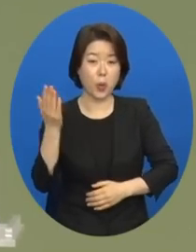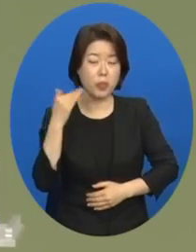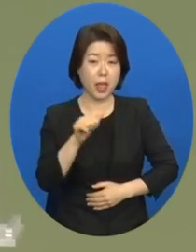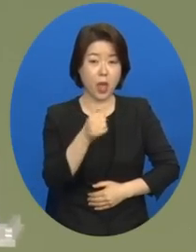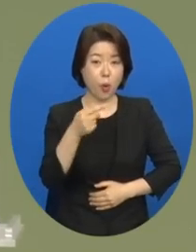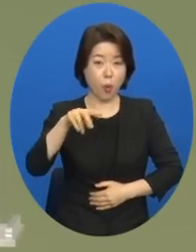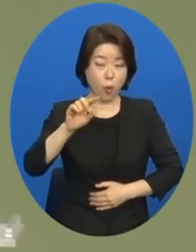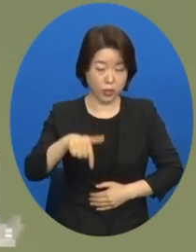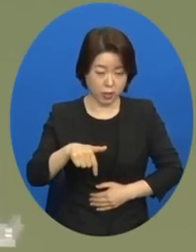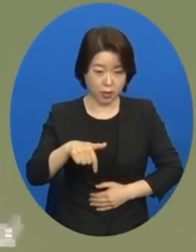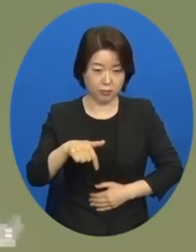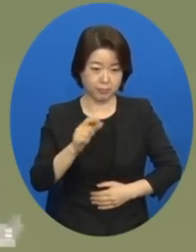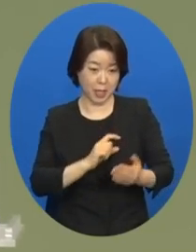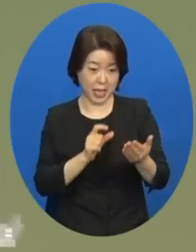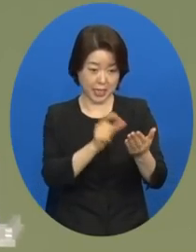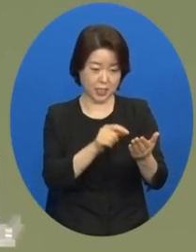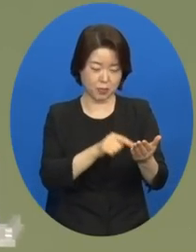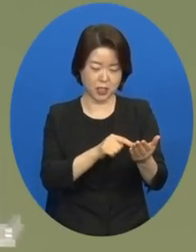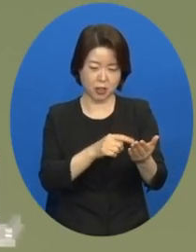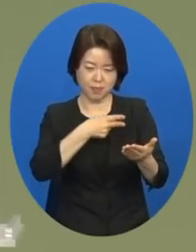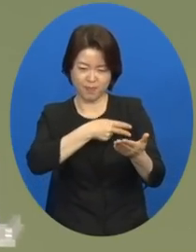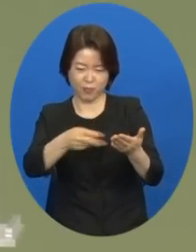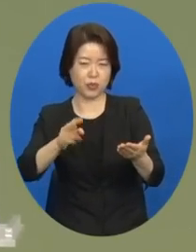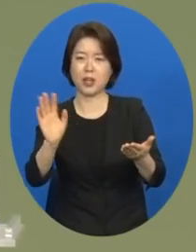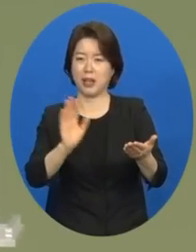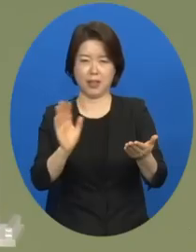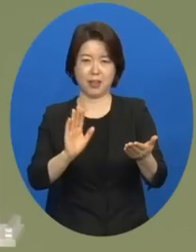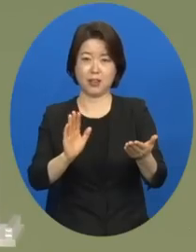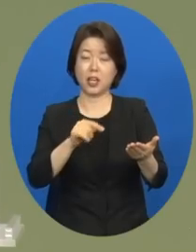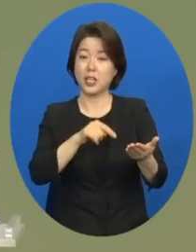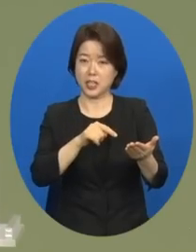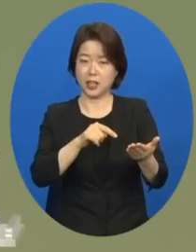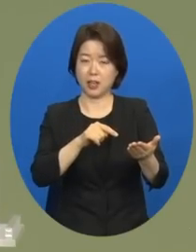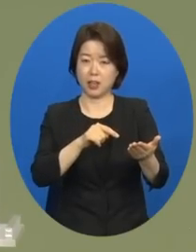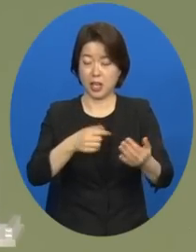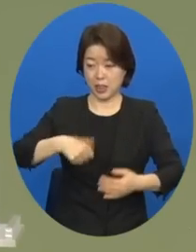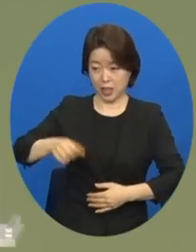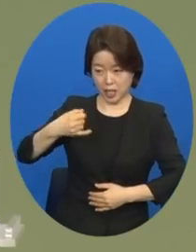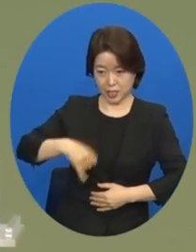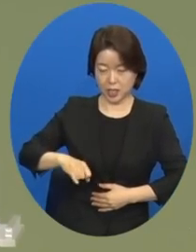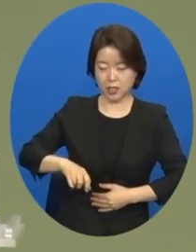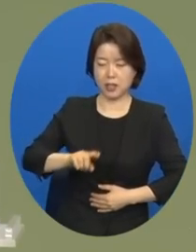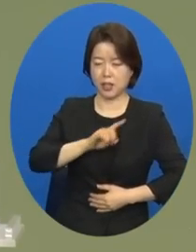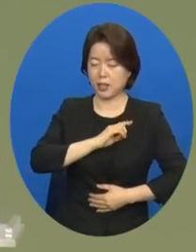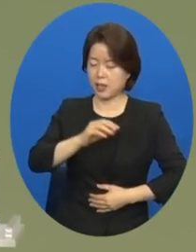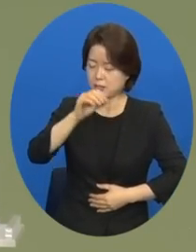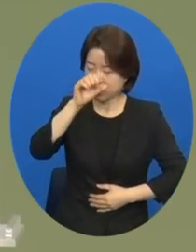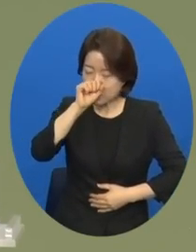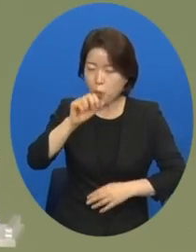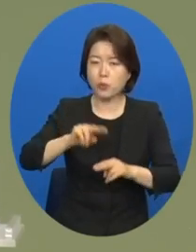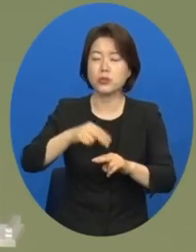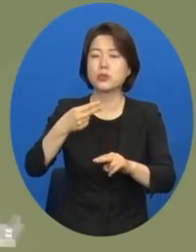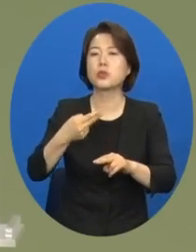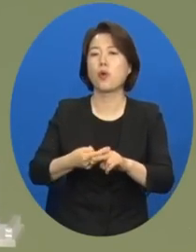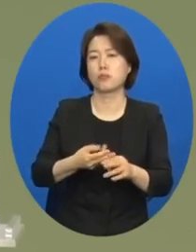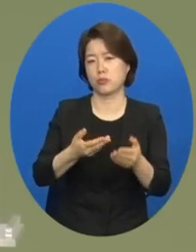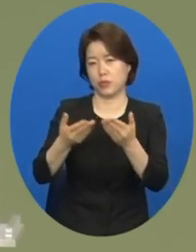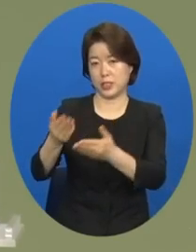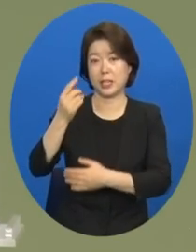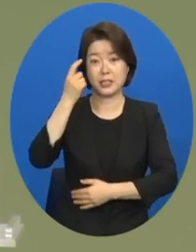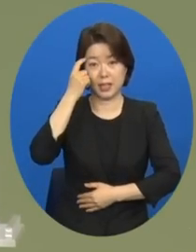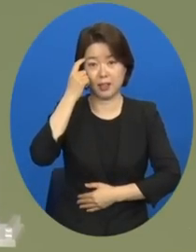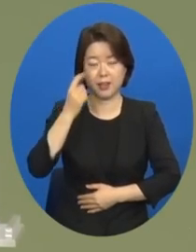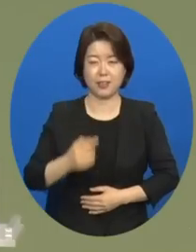가장 자녀들에게 죽을 최고의 혼수요 예단이라고 생각하기 때문에 예 그래서